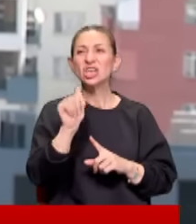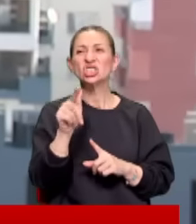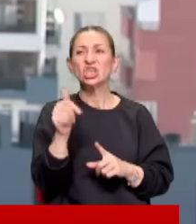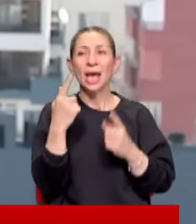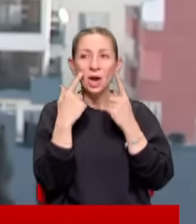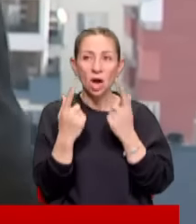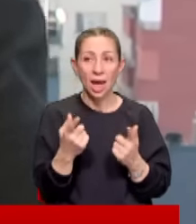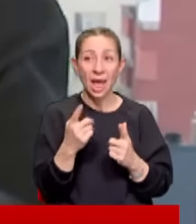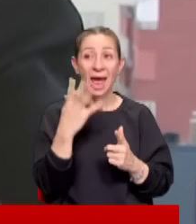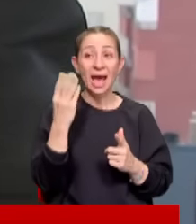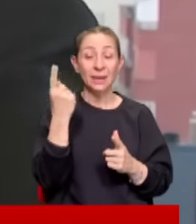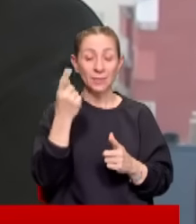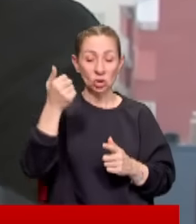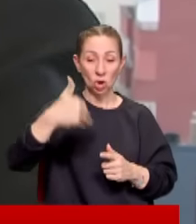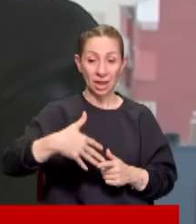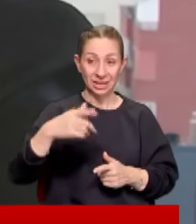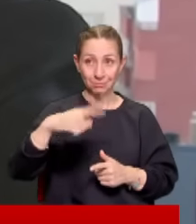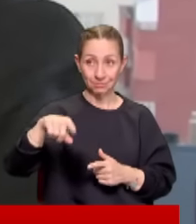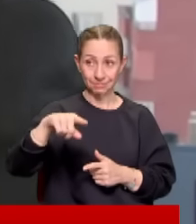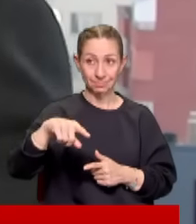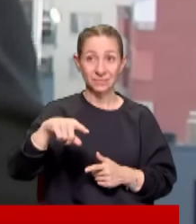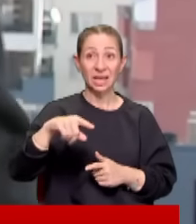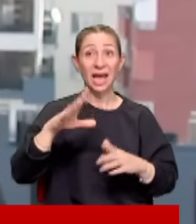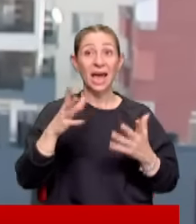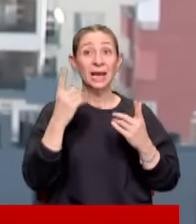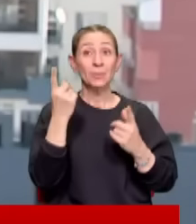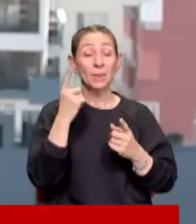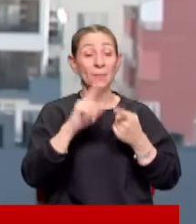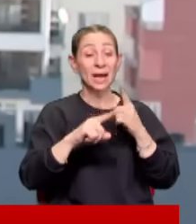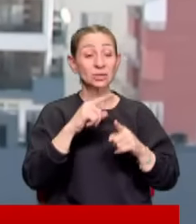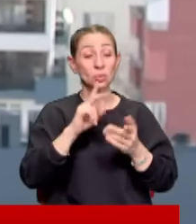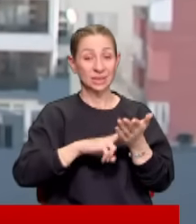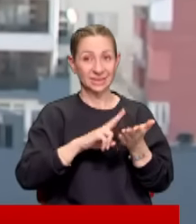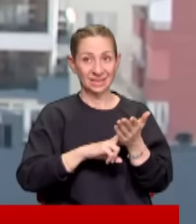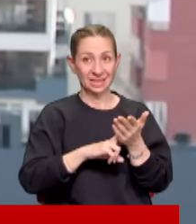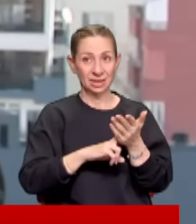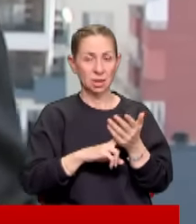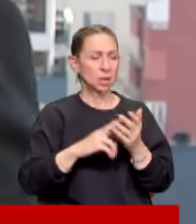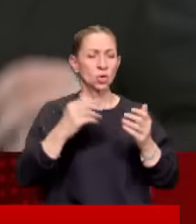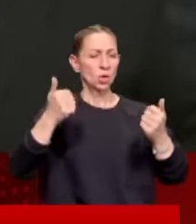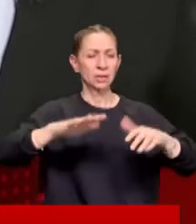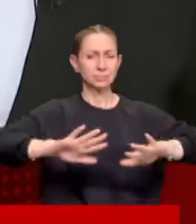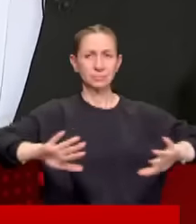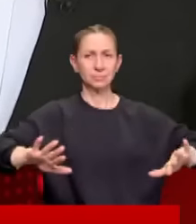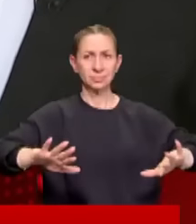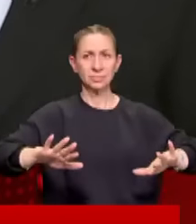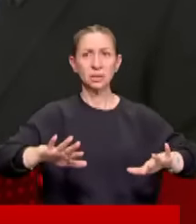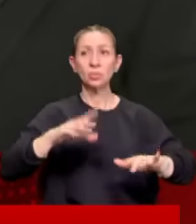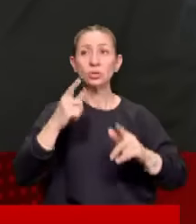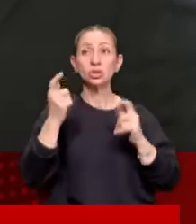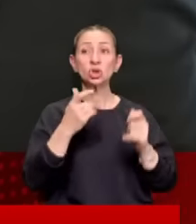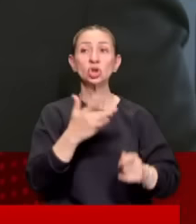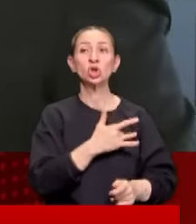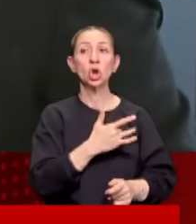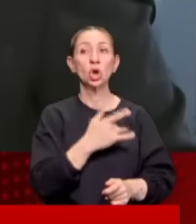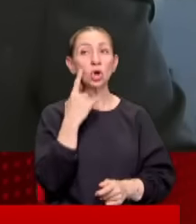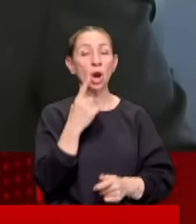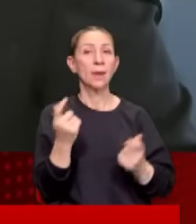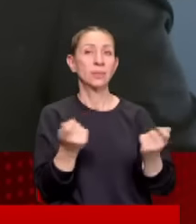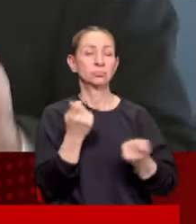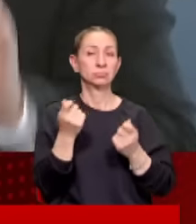ilçemizin herhangi bir yönetim kurulu üyesi ya da herhangi bir parti üyesi, bırakın yönetim kademesinde olmayı, bu işi gönüllülük hesabıyla